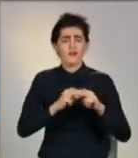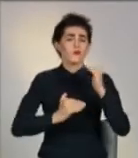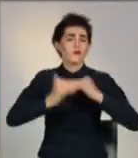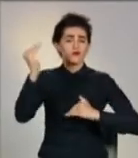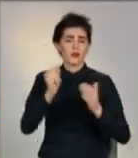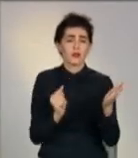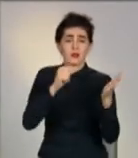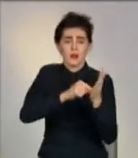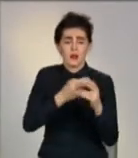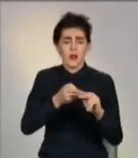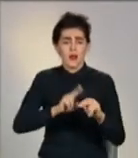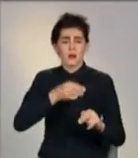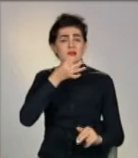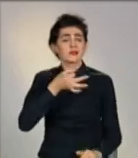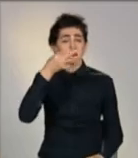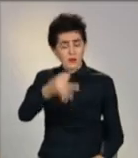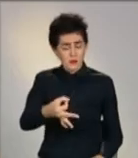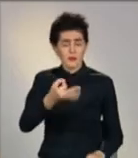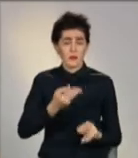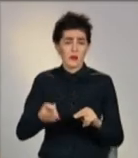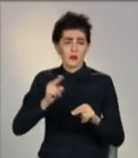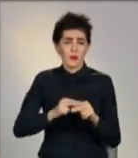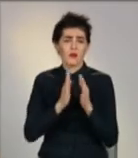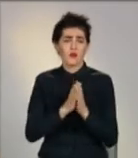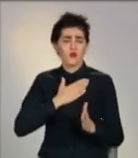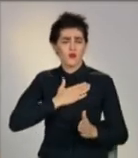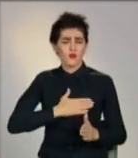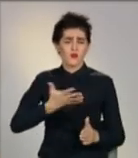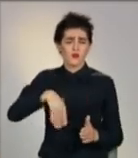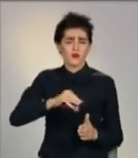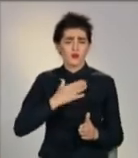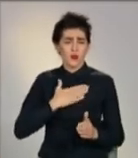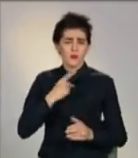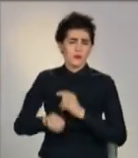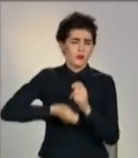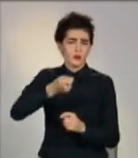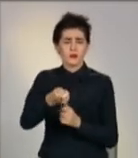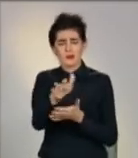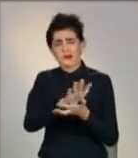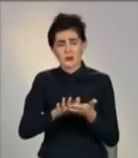що все сказано, та задовольнити повністю позовну заяву